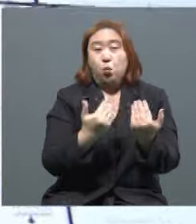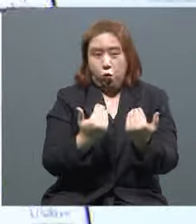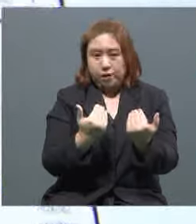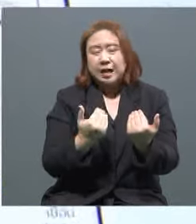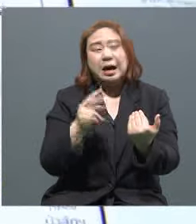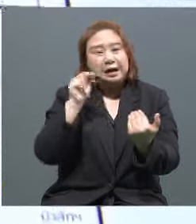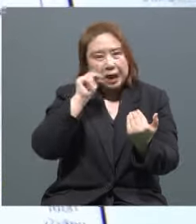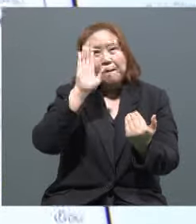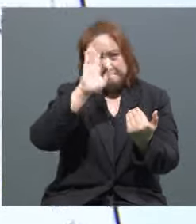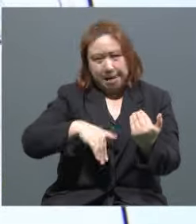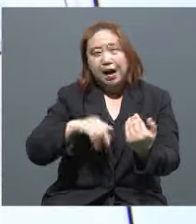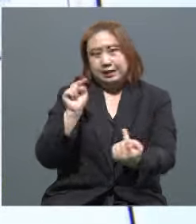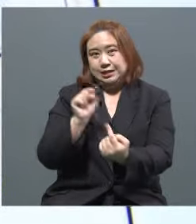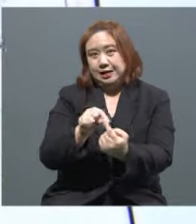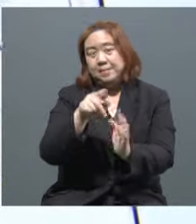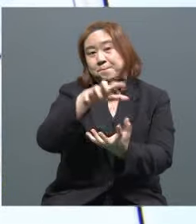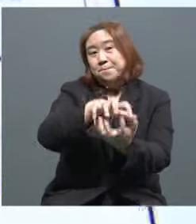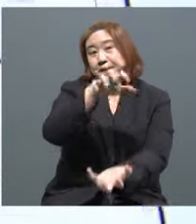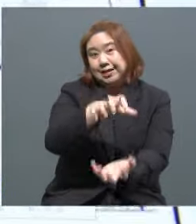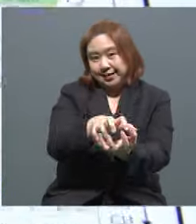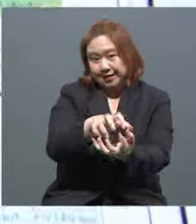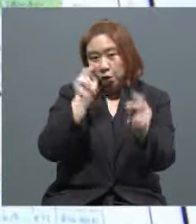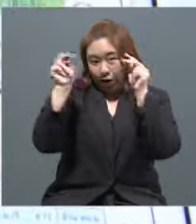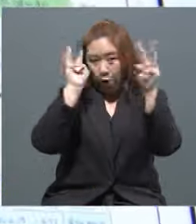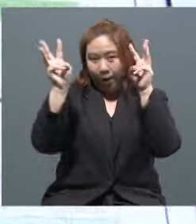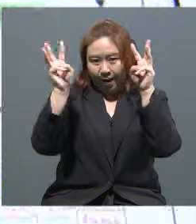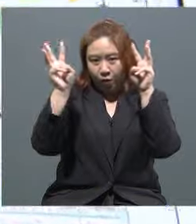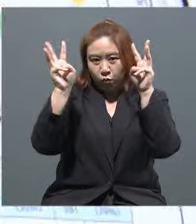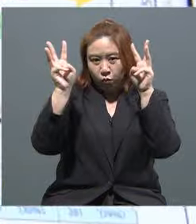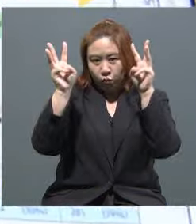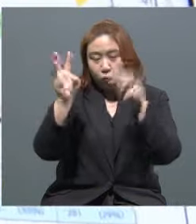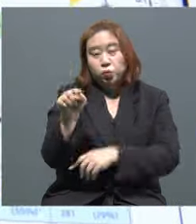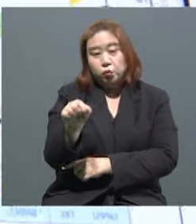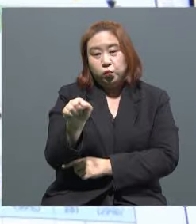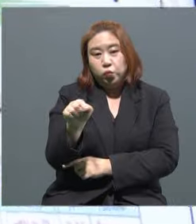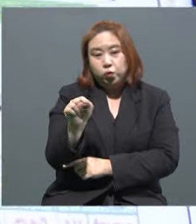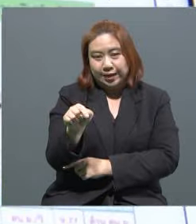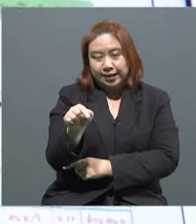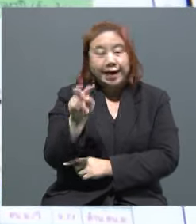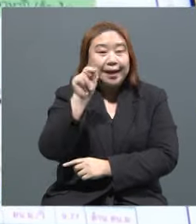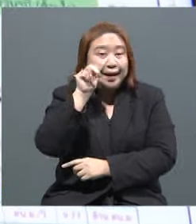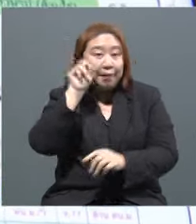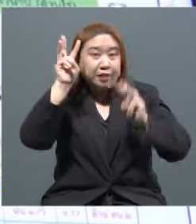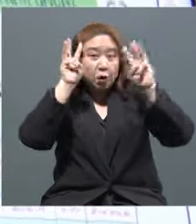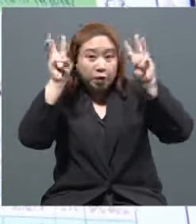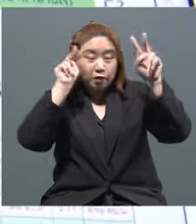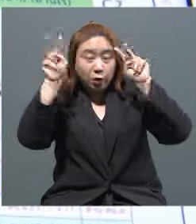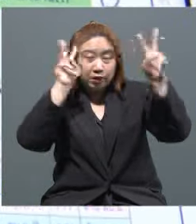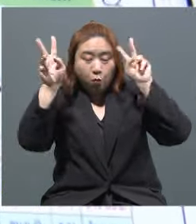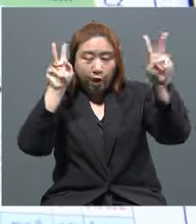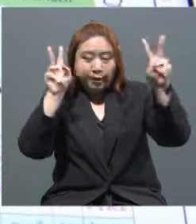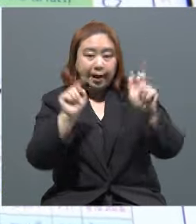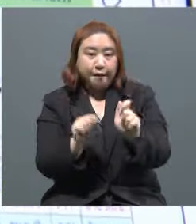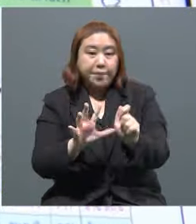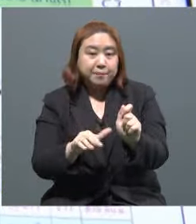มันจะมาถึงพิจิตรแล้วนะครับมาถึงนครสวรรค์แล้วนะครับซึ่งตรงนี้จะเห็นว่าน้ำที่นครสวรรค์นะครับที่อำเภอเ